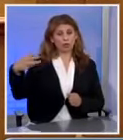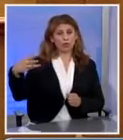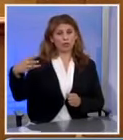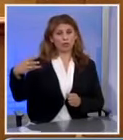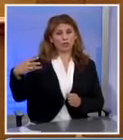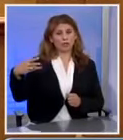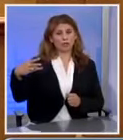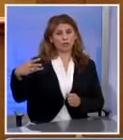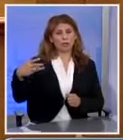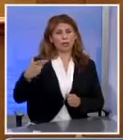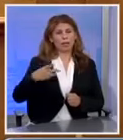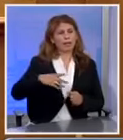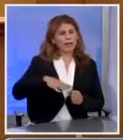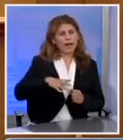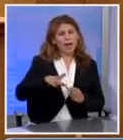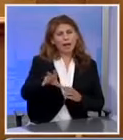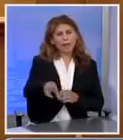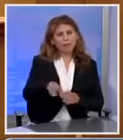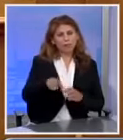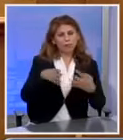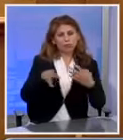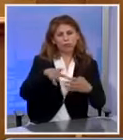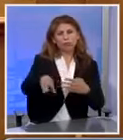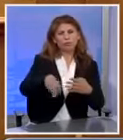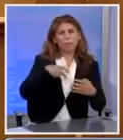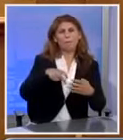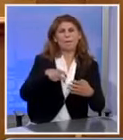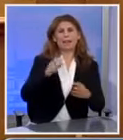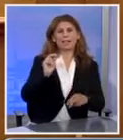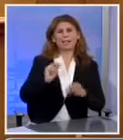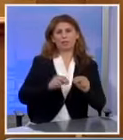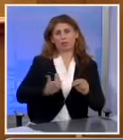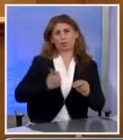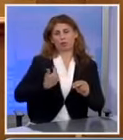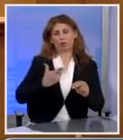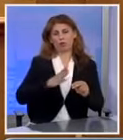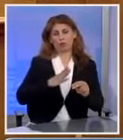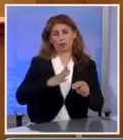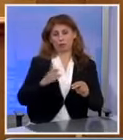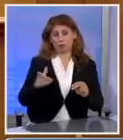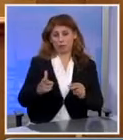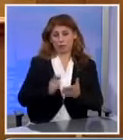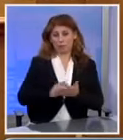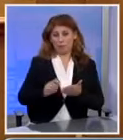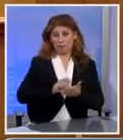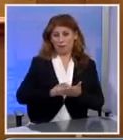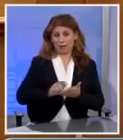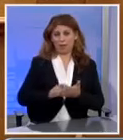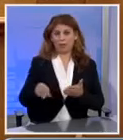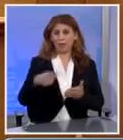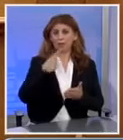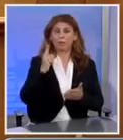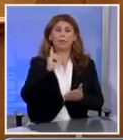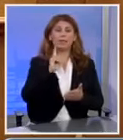τους νέους ανθρώπους. Και θέλω να καταδέω στα πρακτικά την τοποθέτηση της κυρίας Μπακογιάννη